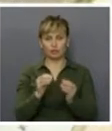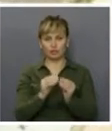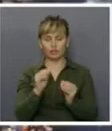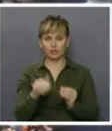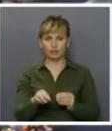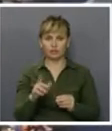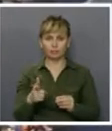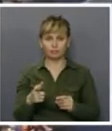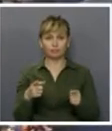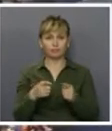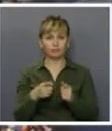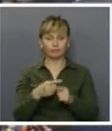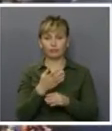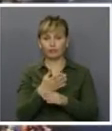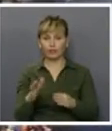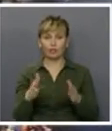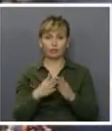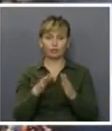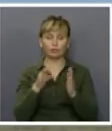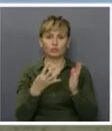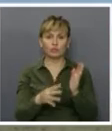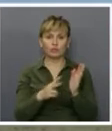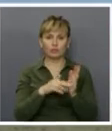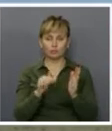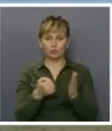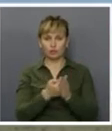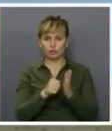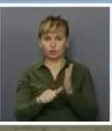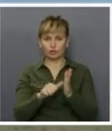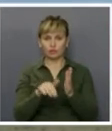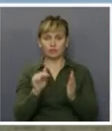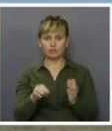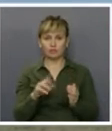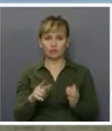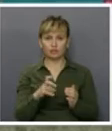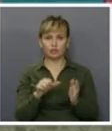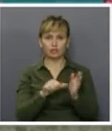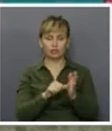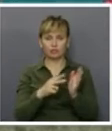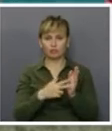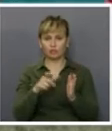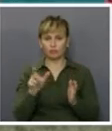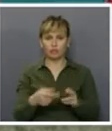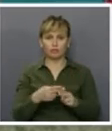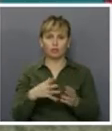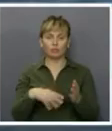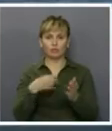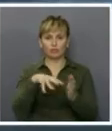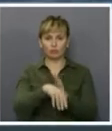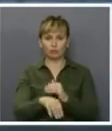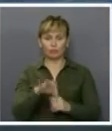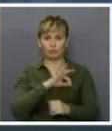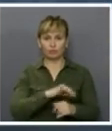тенге. Аренда отдельных домиков от 48 тысяч до 60 тысяч тенге на 6-8 человек. В эту плату включено